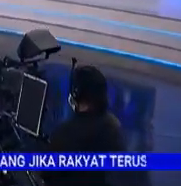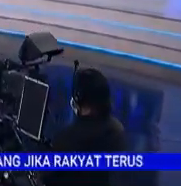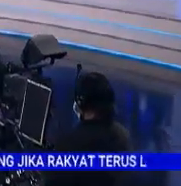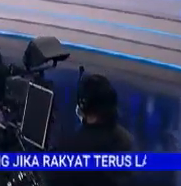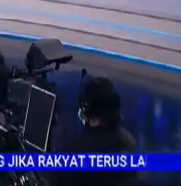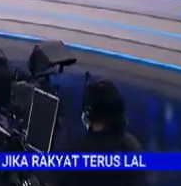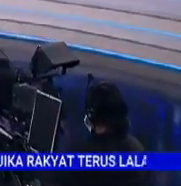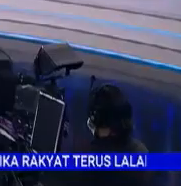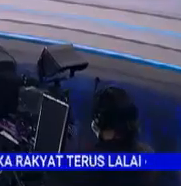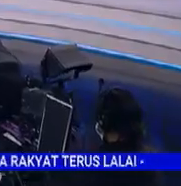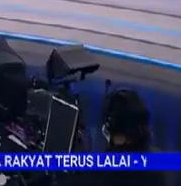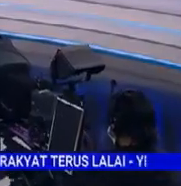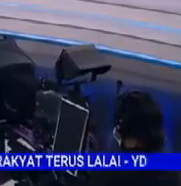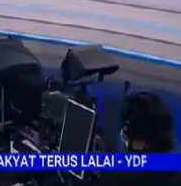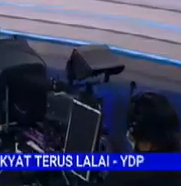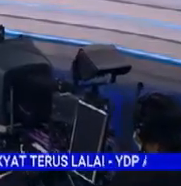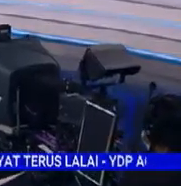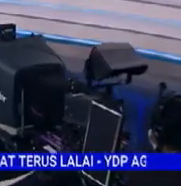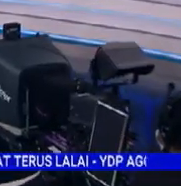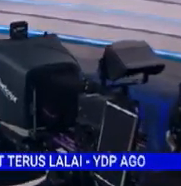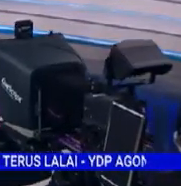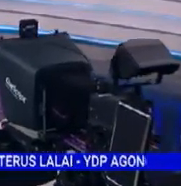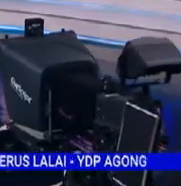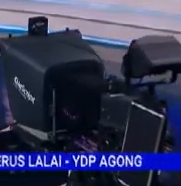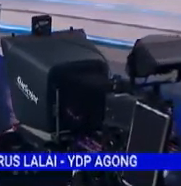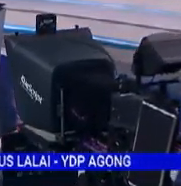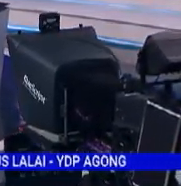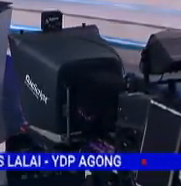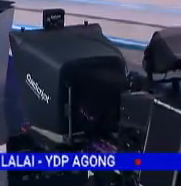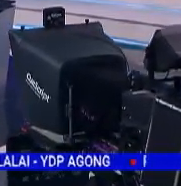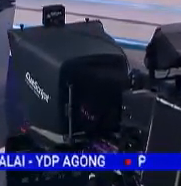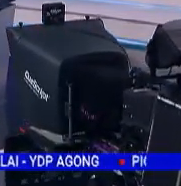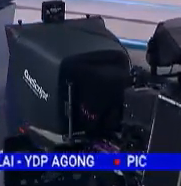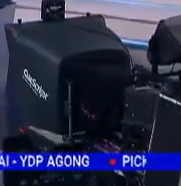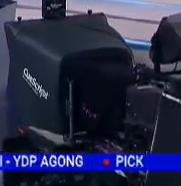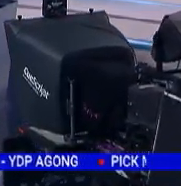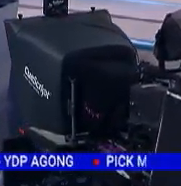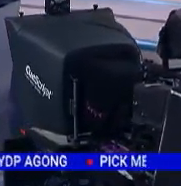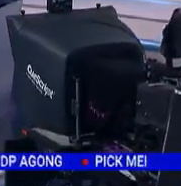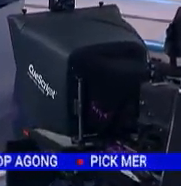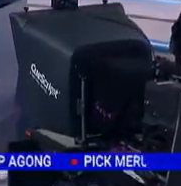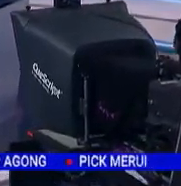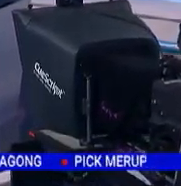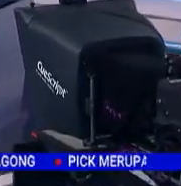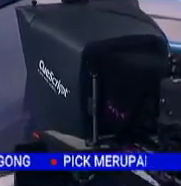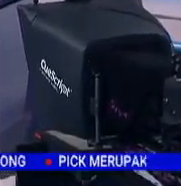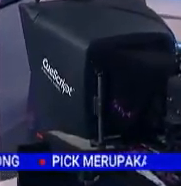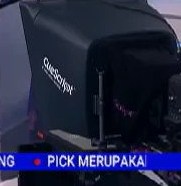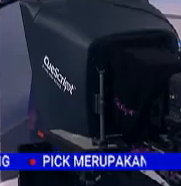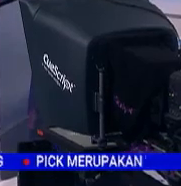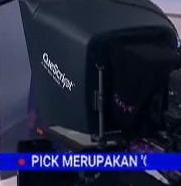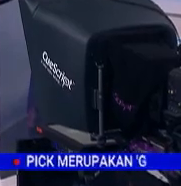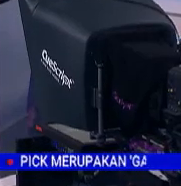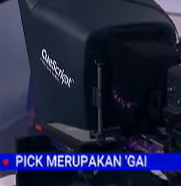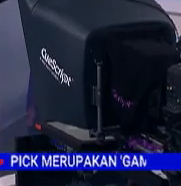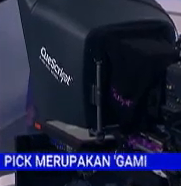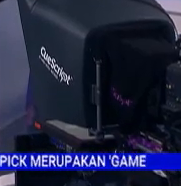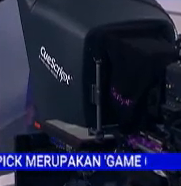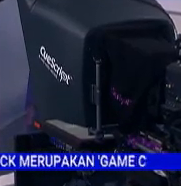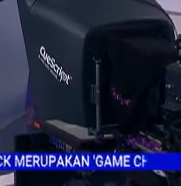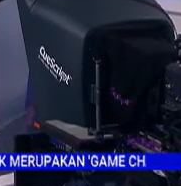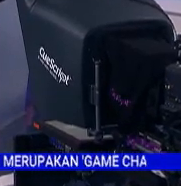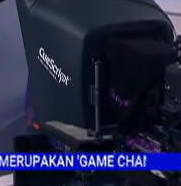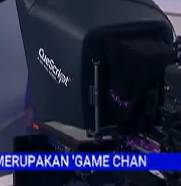Yang sahih di Berita RTM, Berita Perdana edisi Sabtu 13 November 2021, saya Fakhil Hidayat Ghazali. Dan